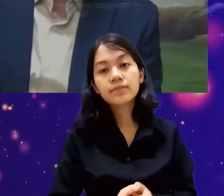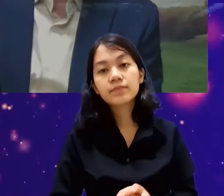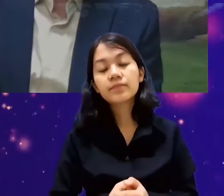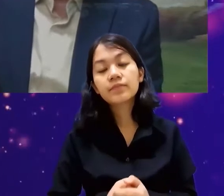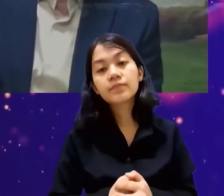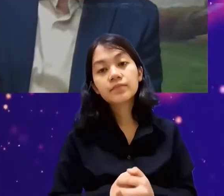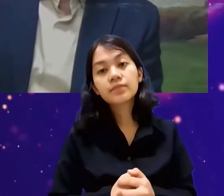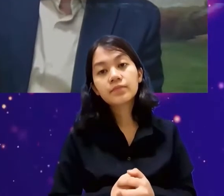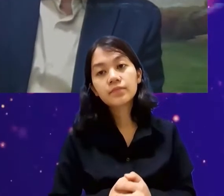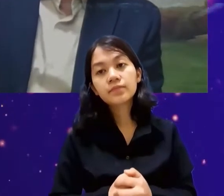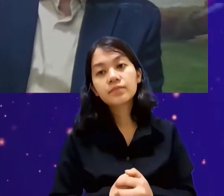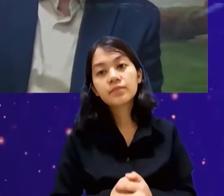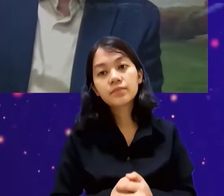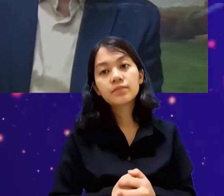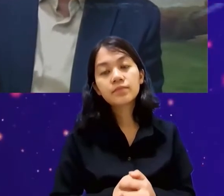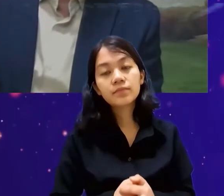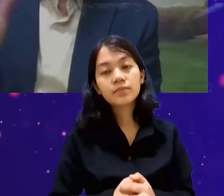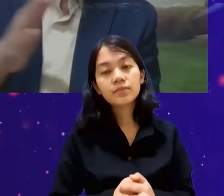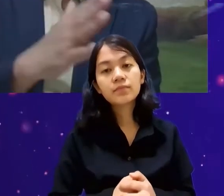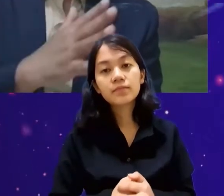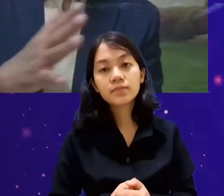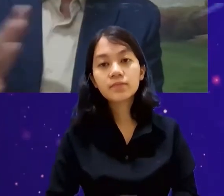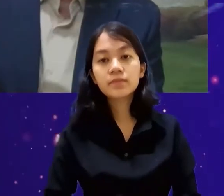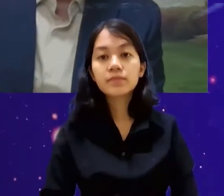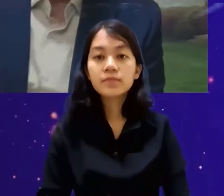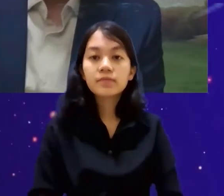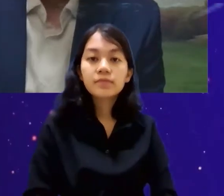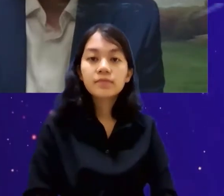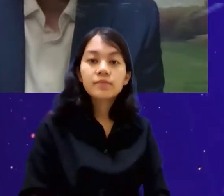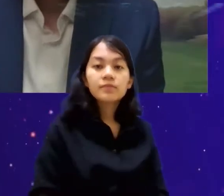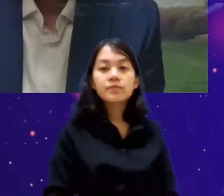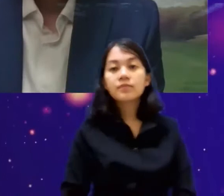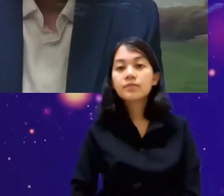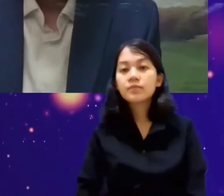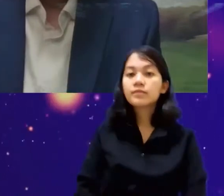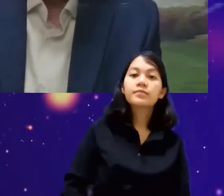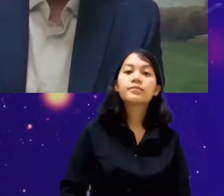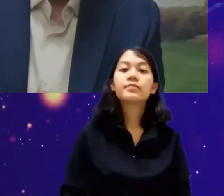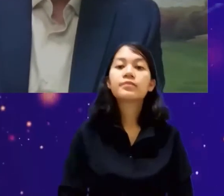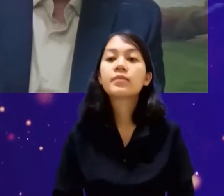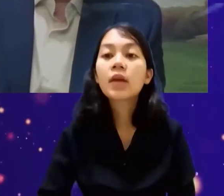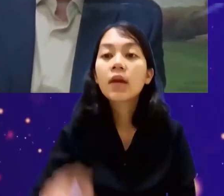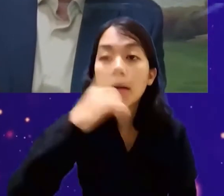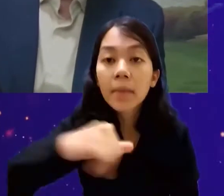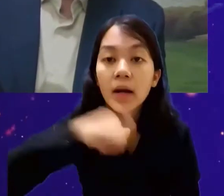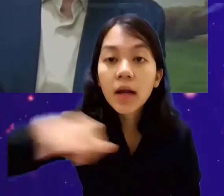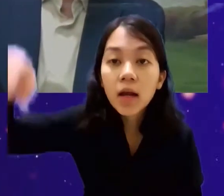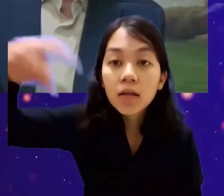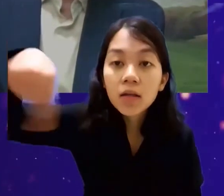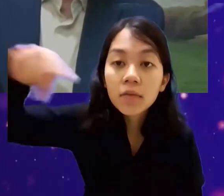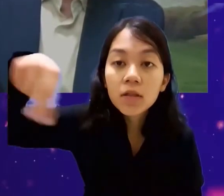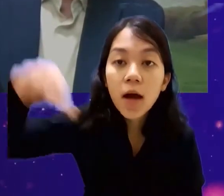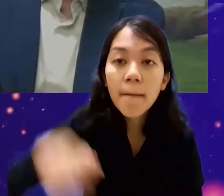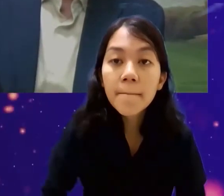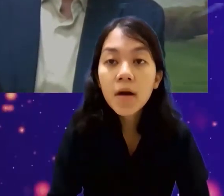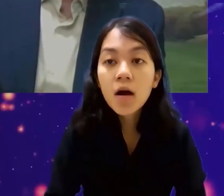yang ke-13. Walaupun ada banyak detail, memang mereka sama-sama mengantuk. Jadi mengantuk di sana